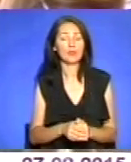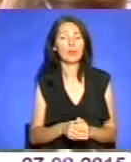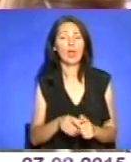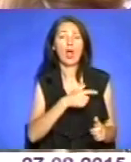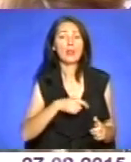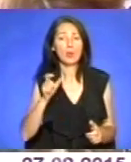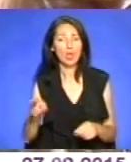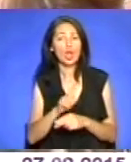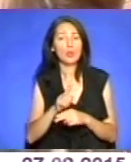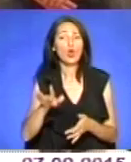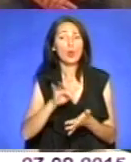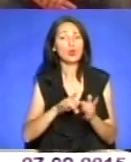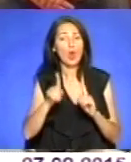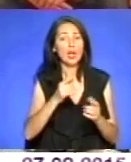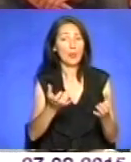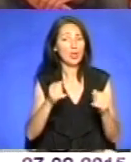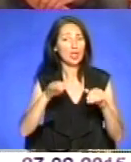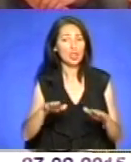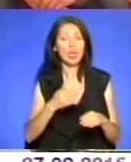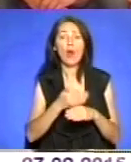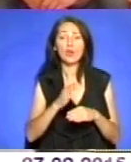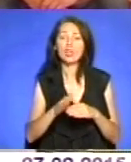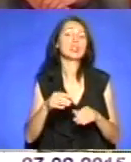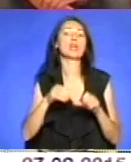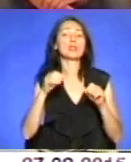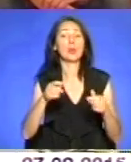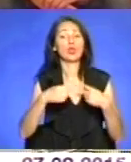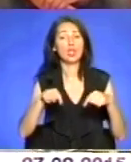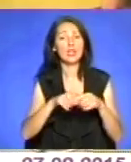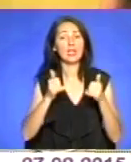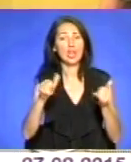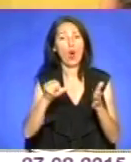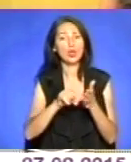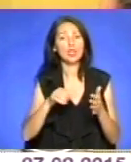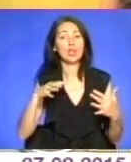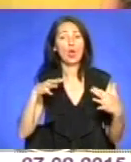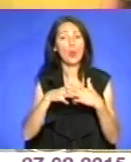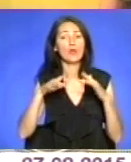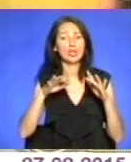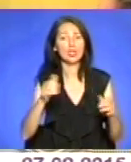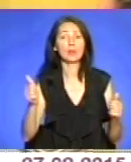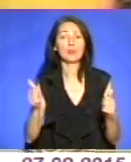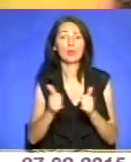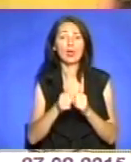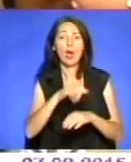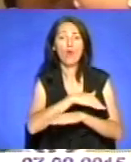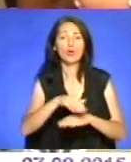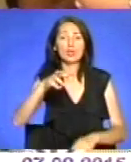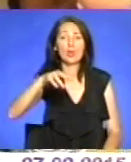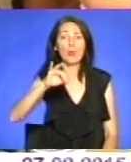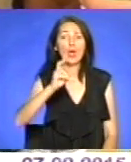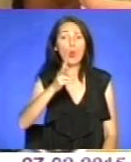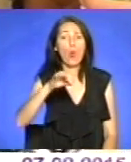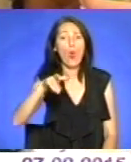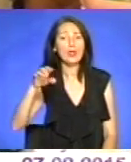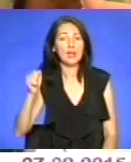Депутати Тернопільської міської ради прийняли рішення про виділення земельної ділянки для учасників бойових дій поблизу вулиці Миколинецької. Серед